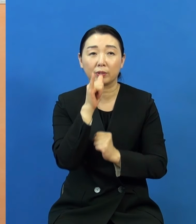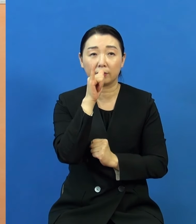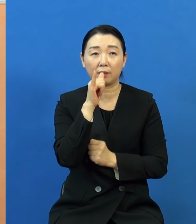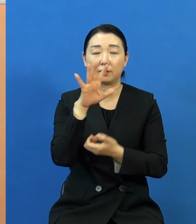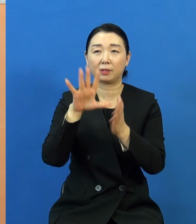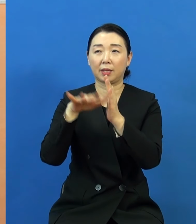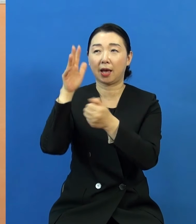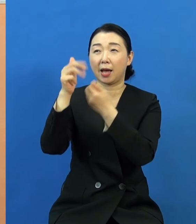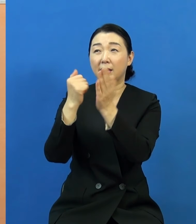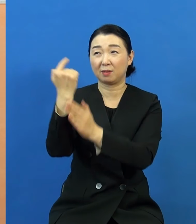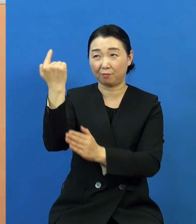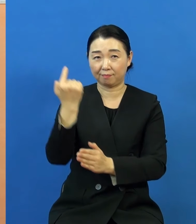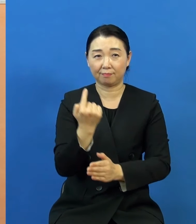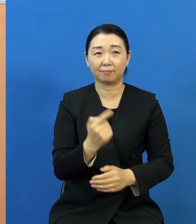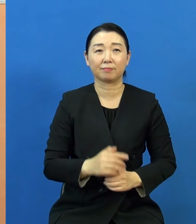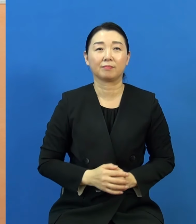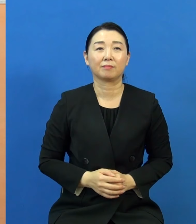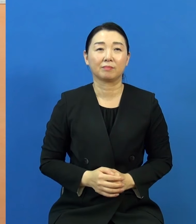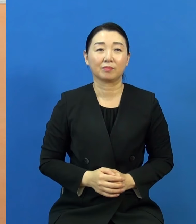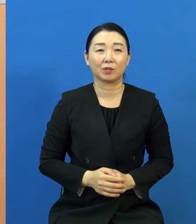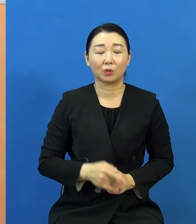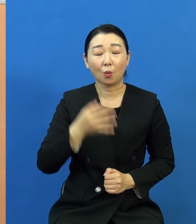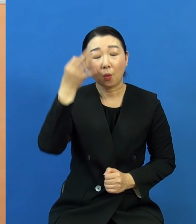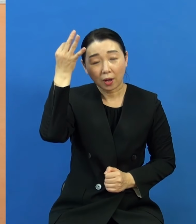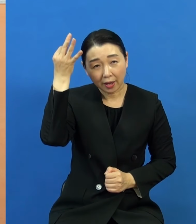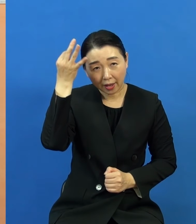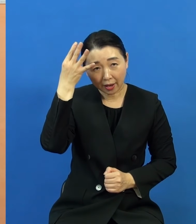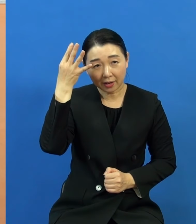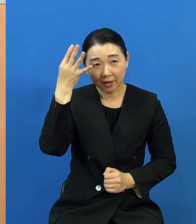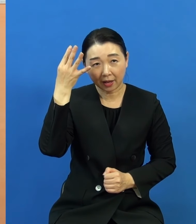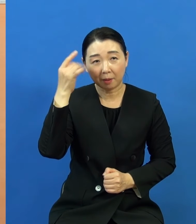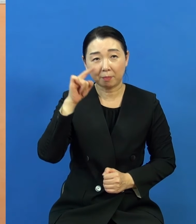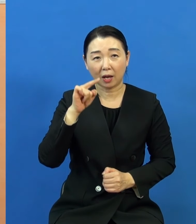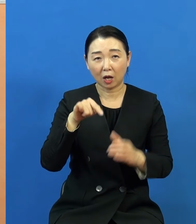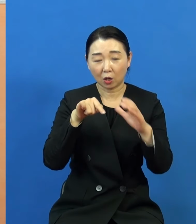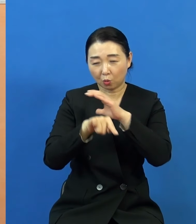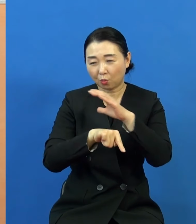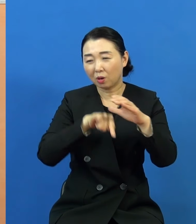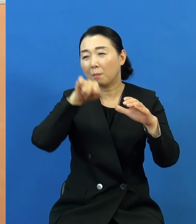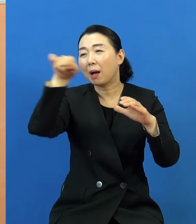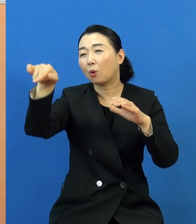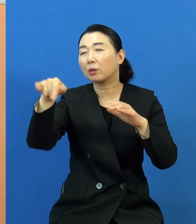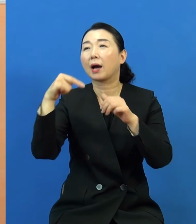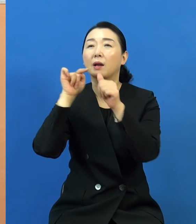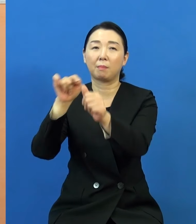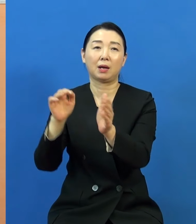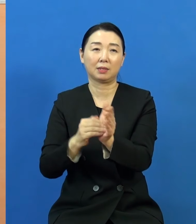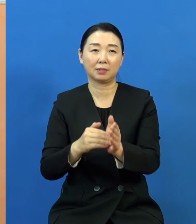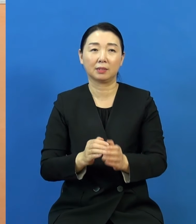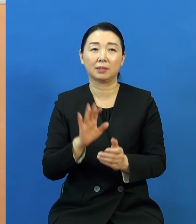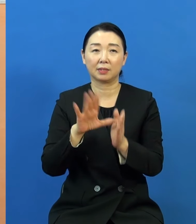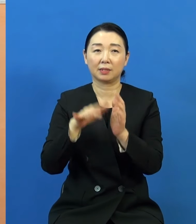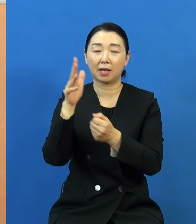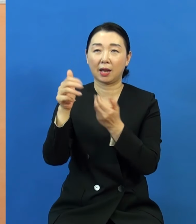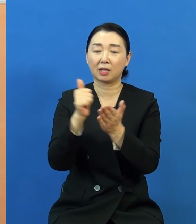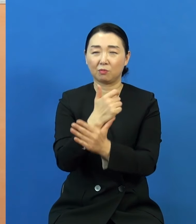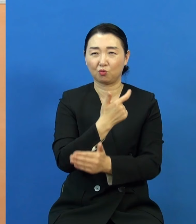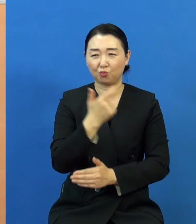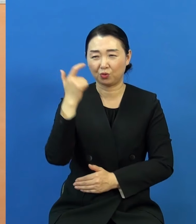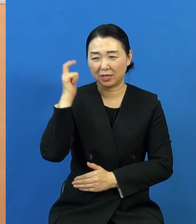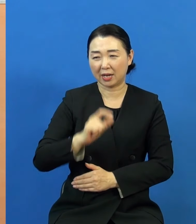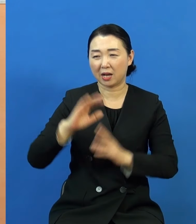찾아오셨죠. 그리고 엘리야로 하여금 그 동굴 밖으로 나가라고 말씀하십니다. 그때 하나님은 크고 강한